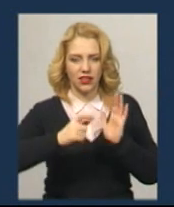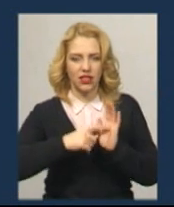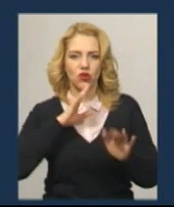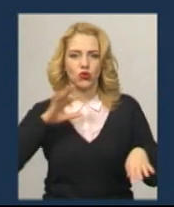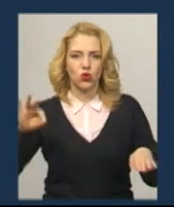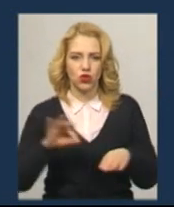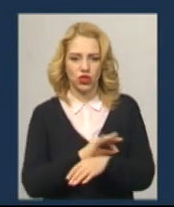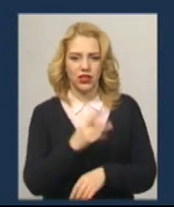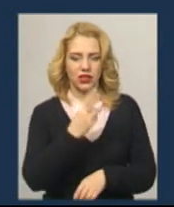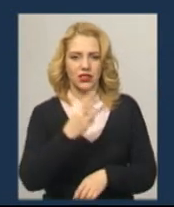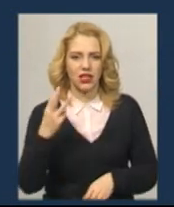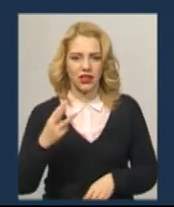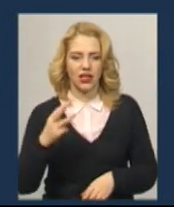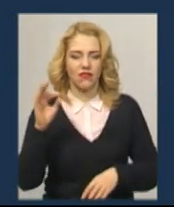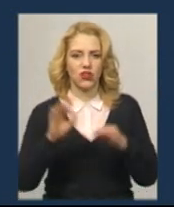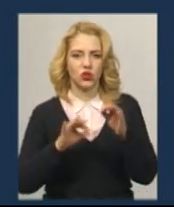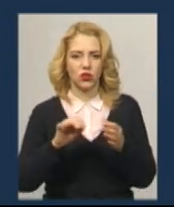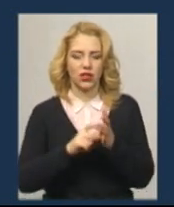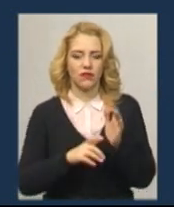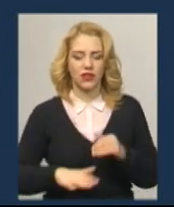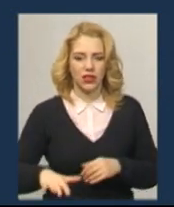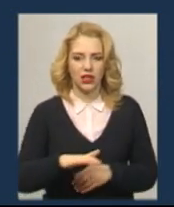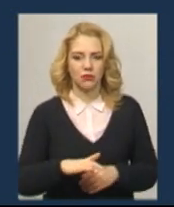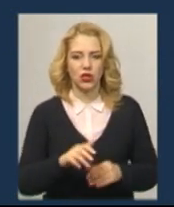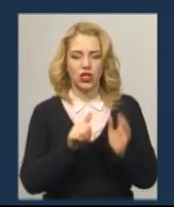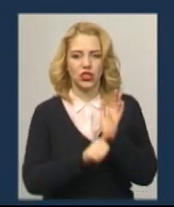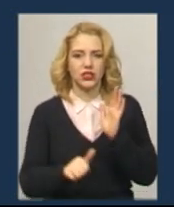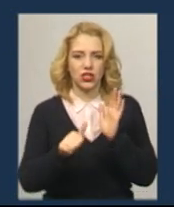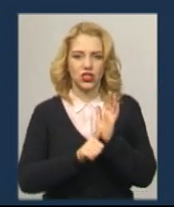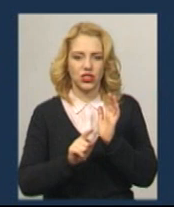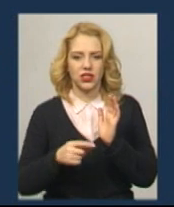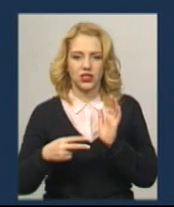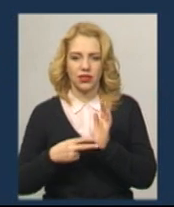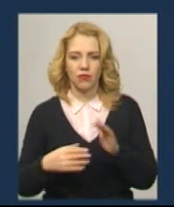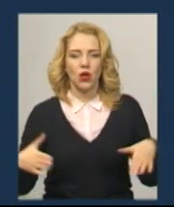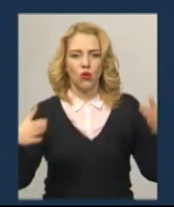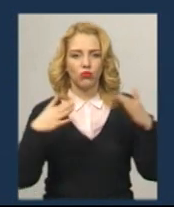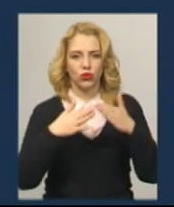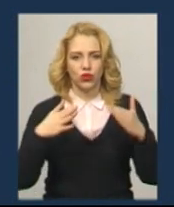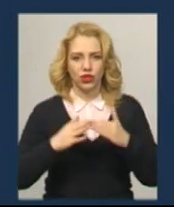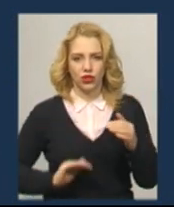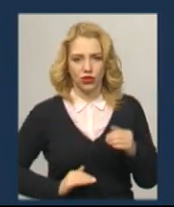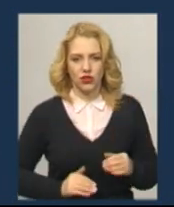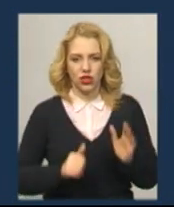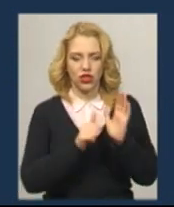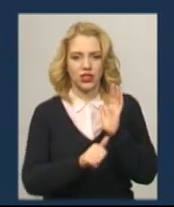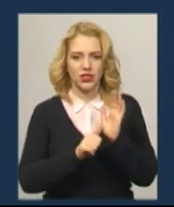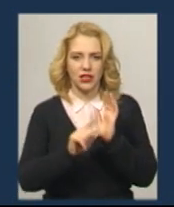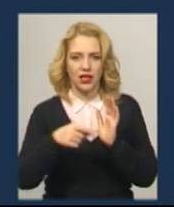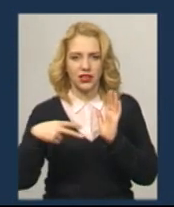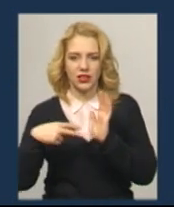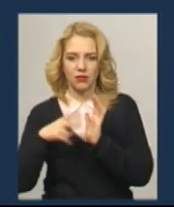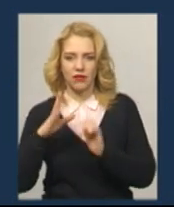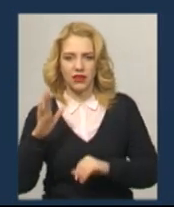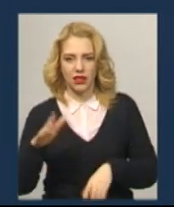33% квартири площею 66,7 квадратних метрів, житловий будинок площею 60 квадратних метрів та